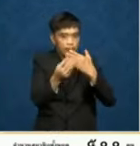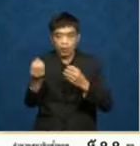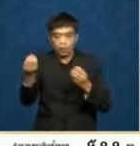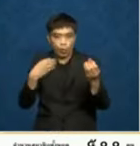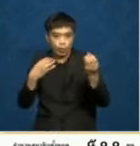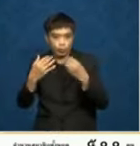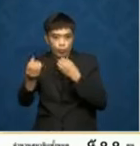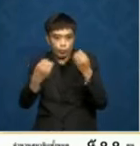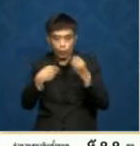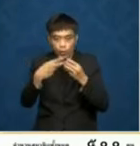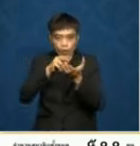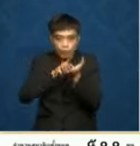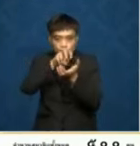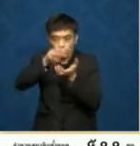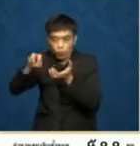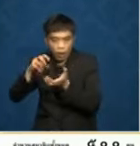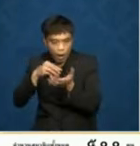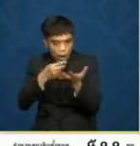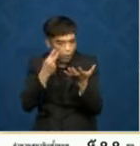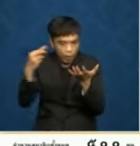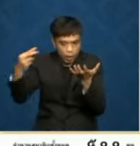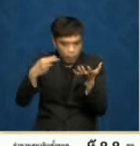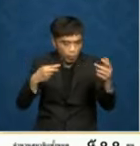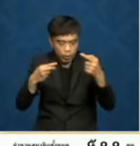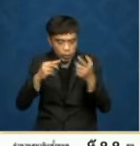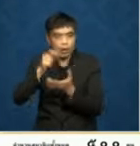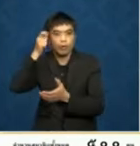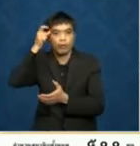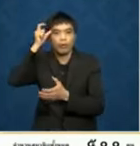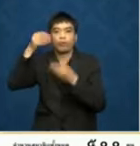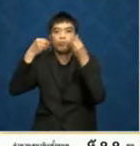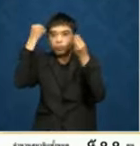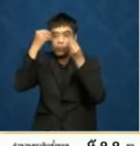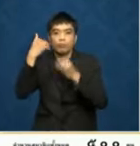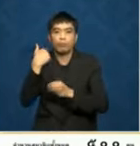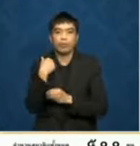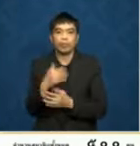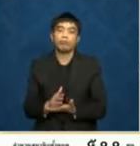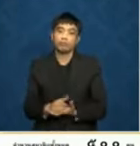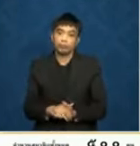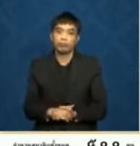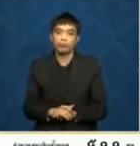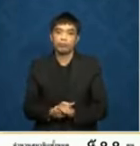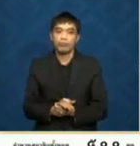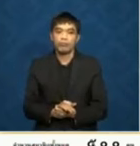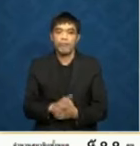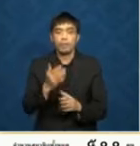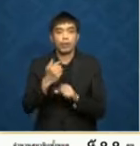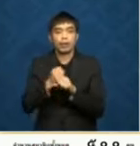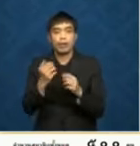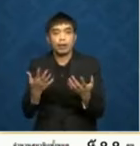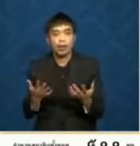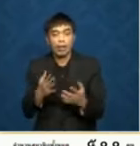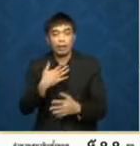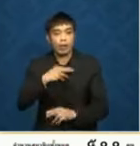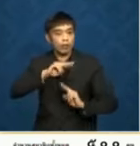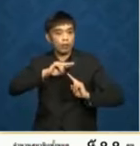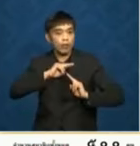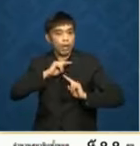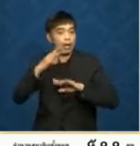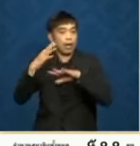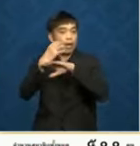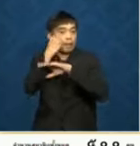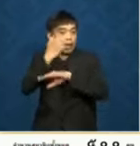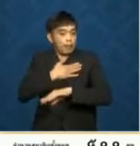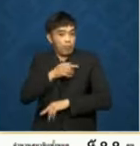ประชาชน อาจจะ สัสนด้วย้ำครัและ 344 ลาน บา น คือ อะไรคิด ว ตวเอง ม คน ประกาศ ออำนา กับ